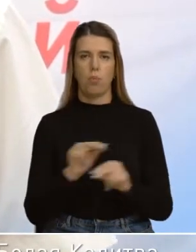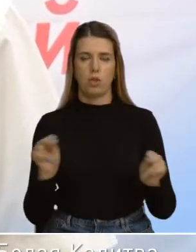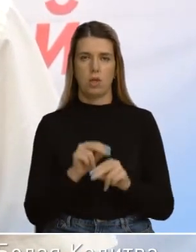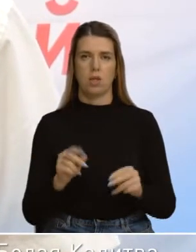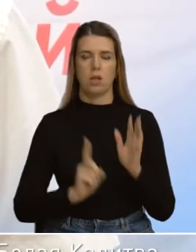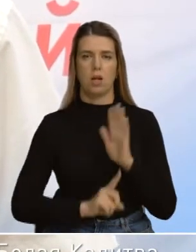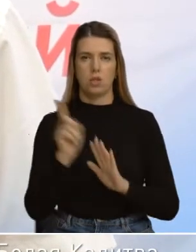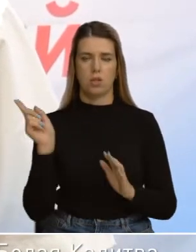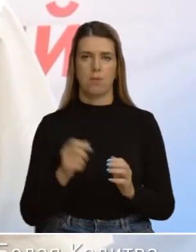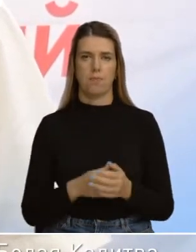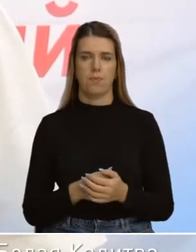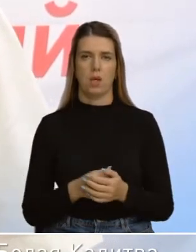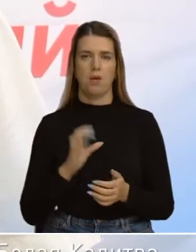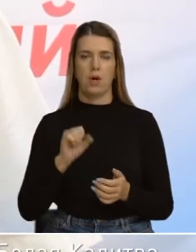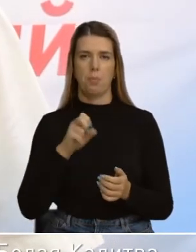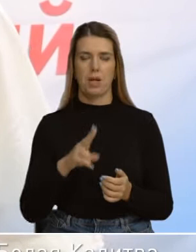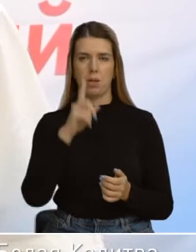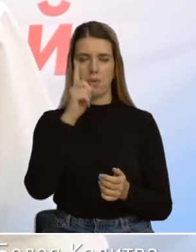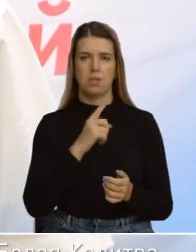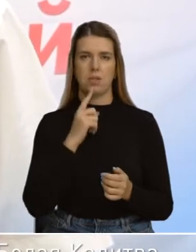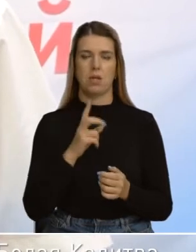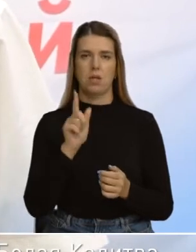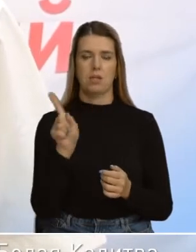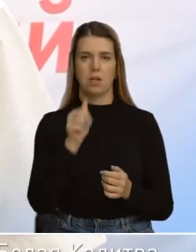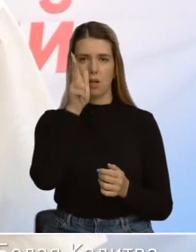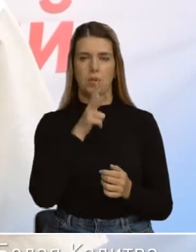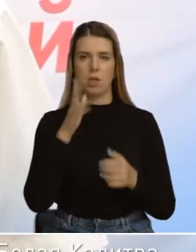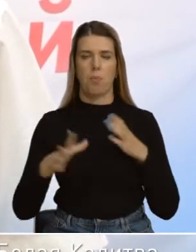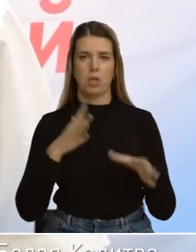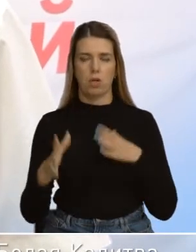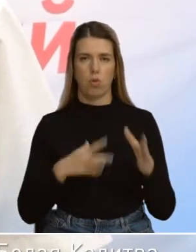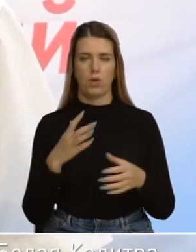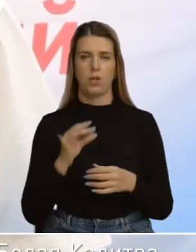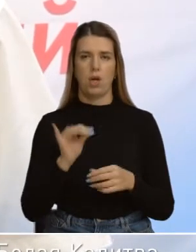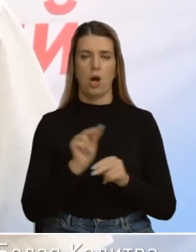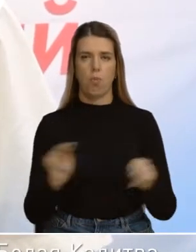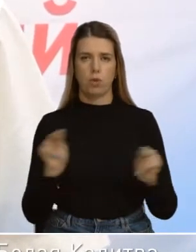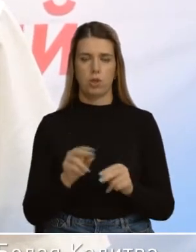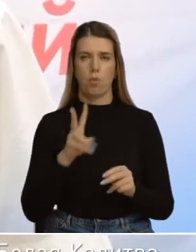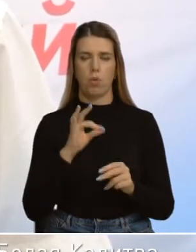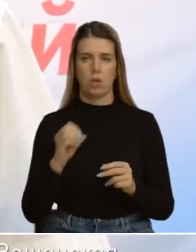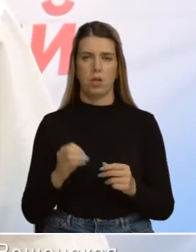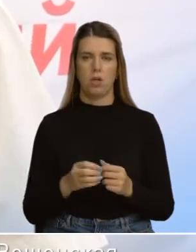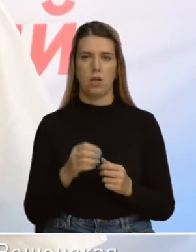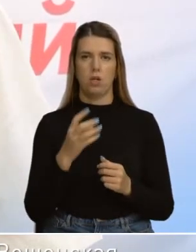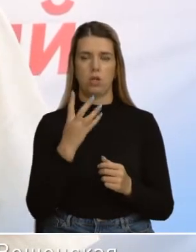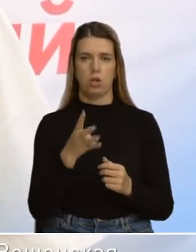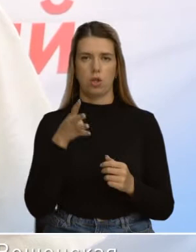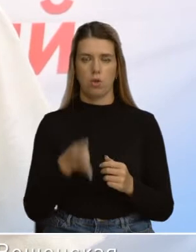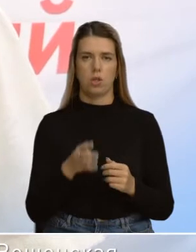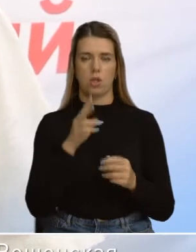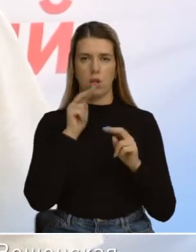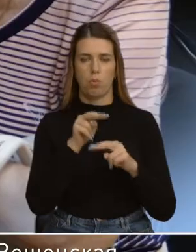Обучение начато в апреле месяце. За 3 месяца подготовлено и обучено более